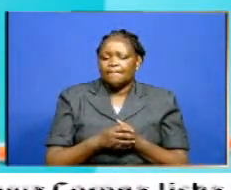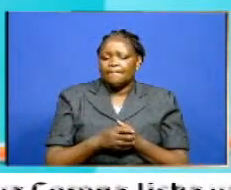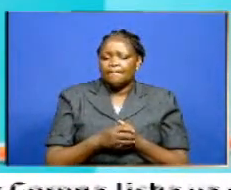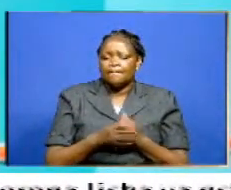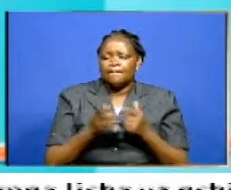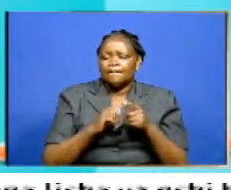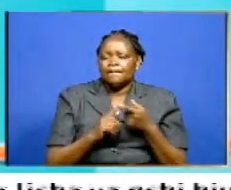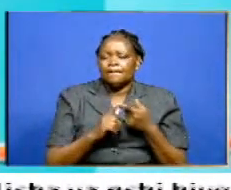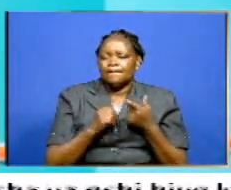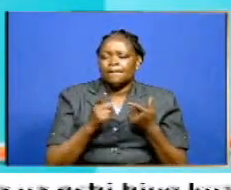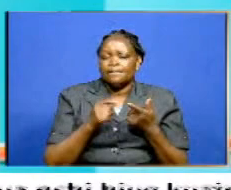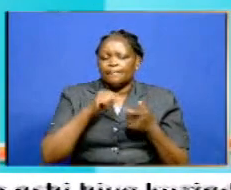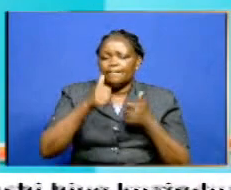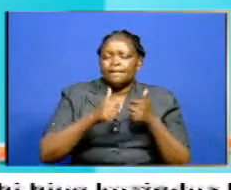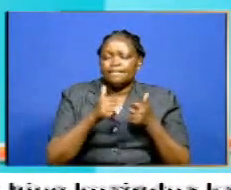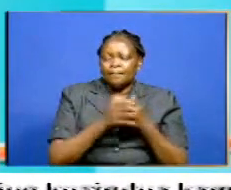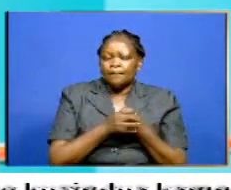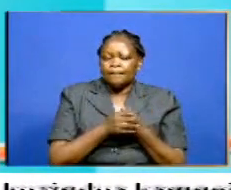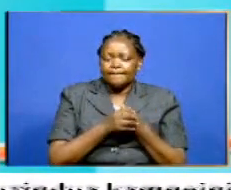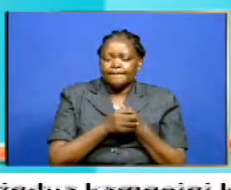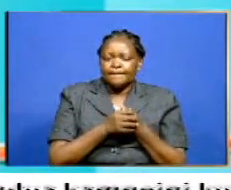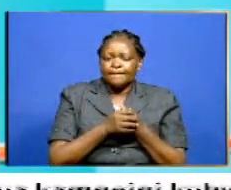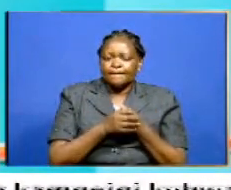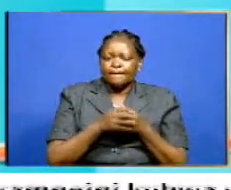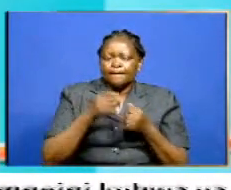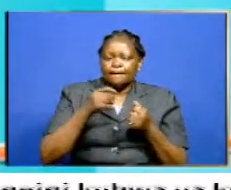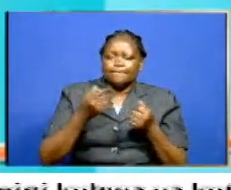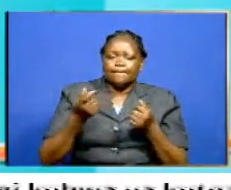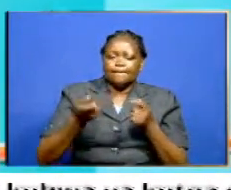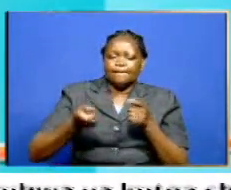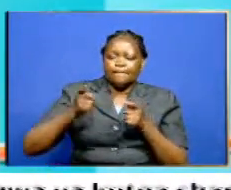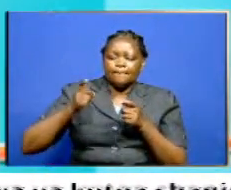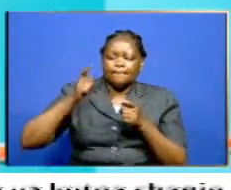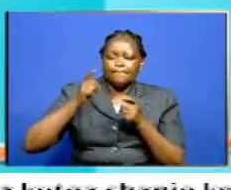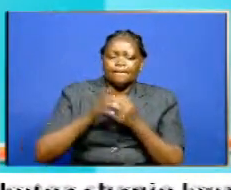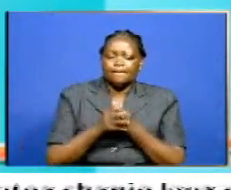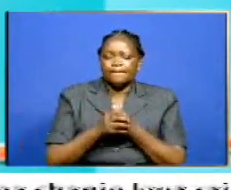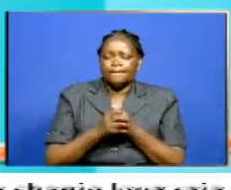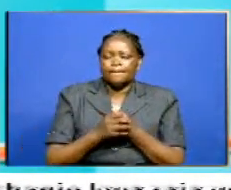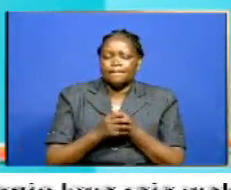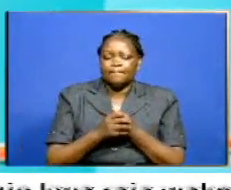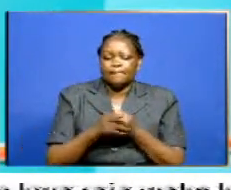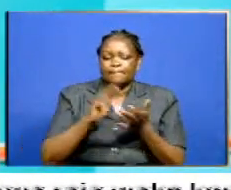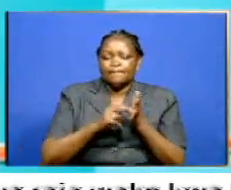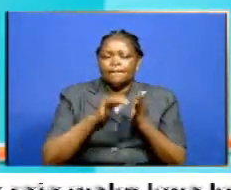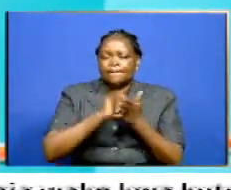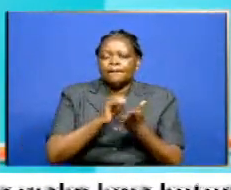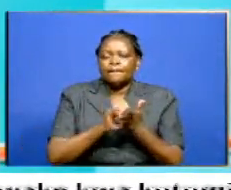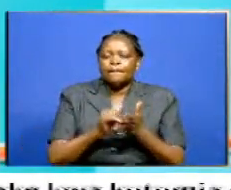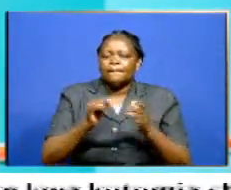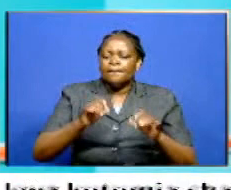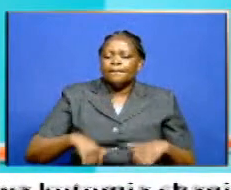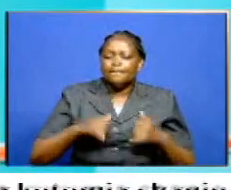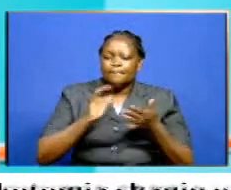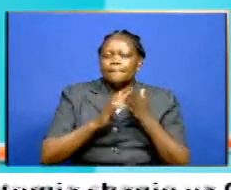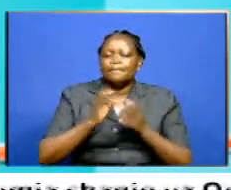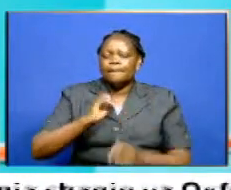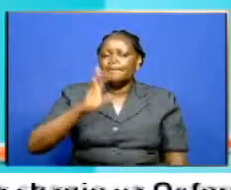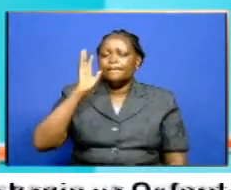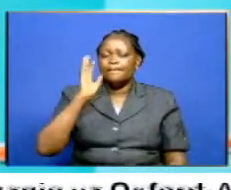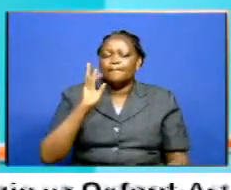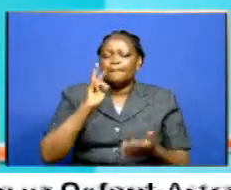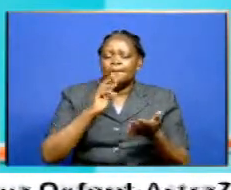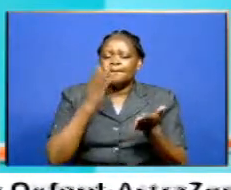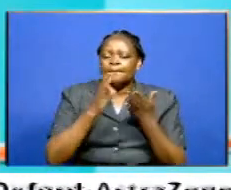pia ukipandishwa, tumeona bei ya mafuta ikiongezeka, na bei ya mafuta ikiongezeka inamaanisha kwamba gharama ya maisha inaenda kuwa juu. So